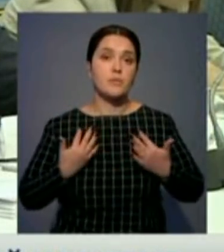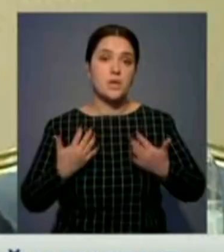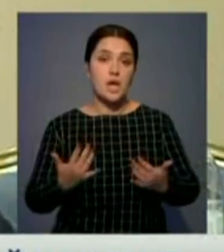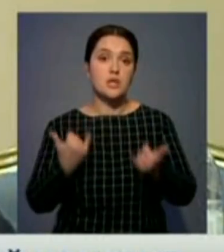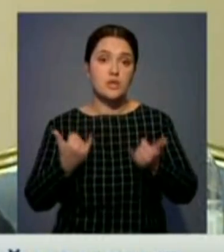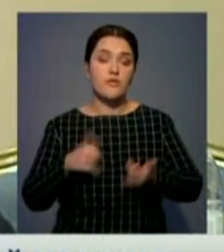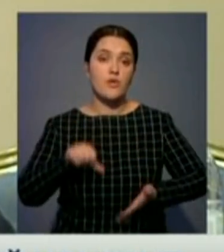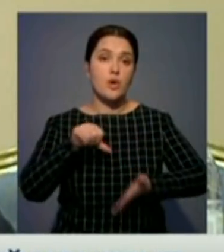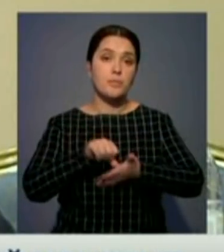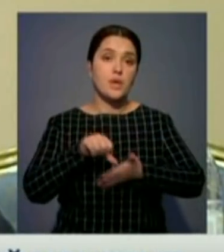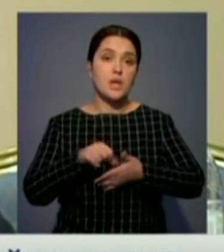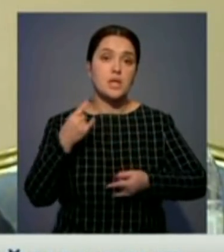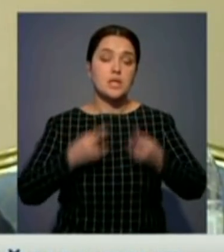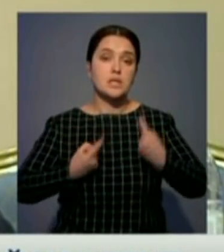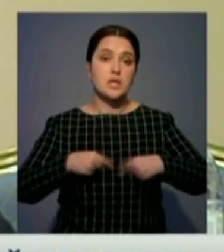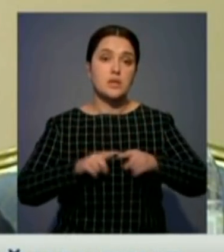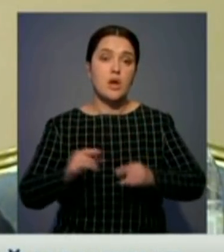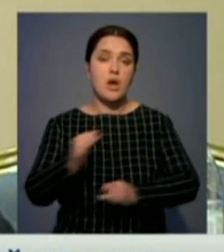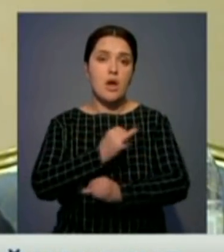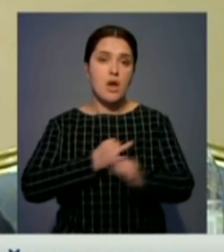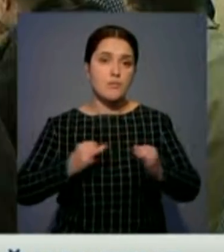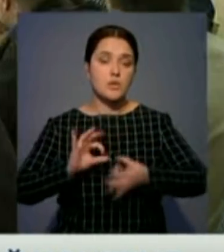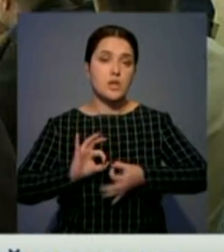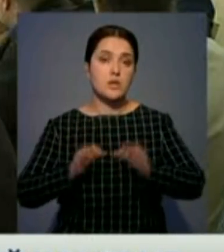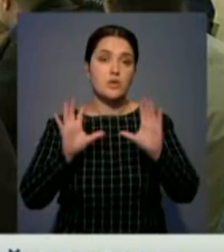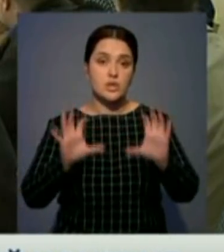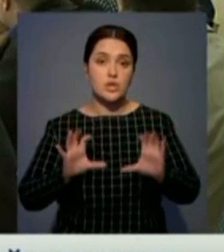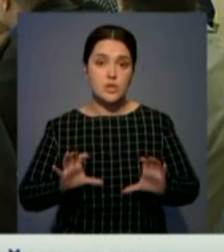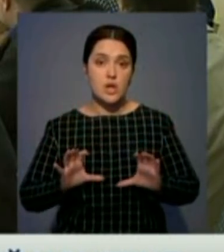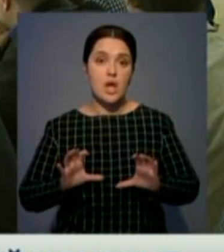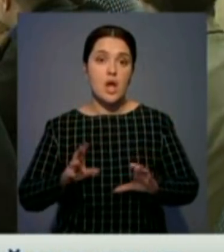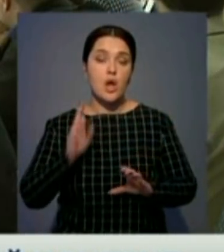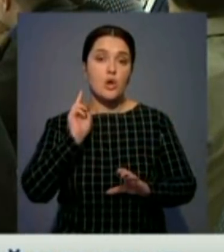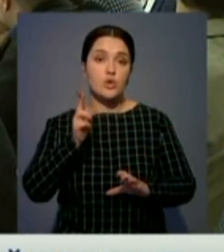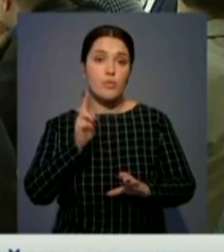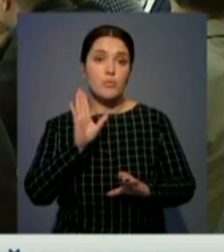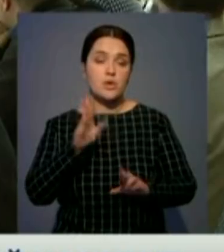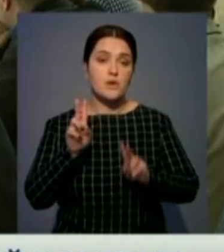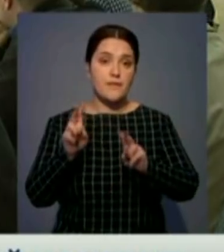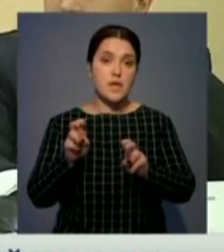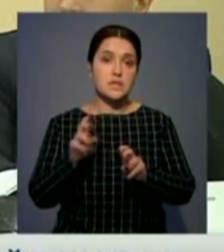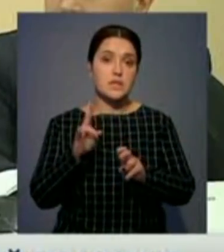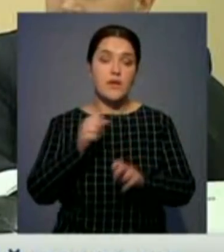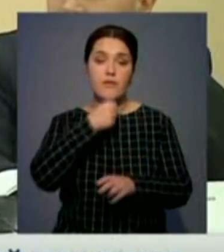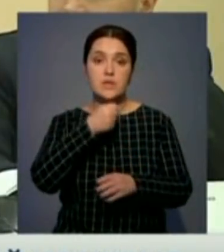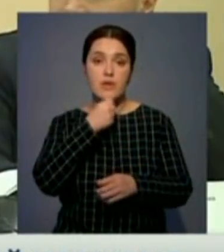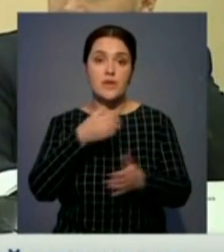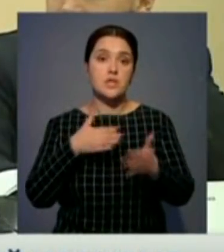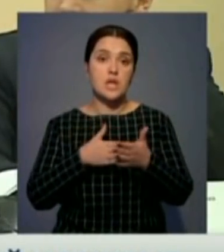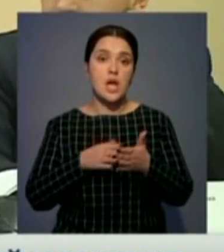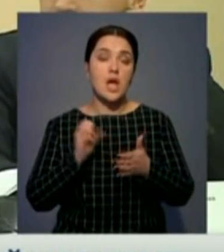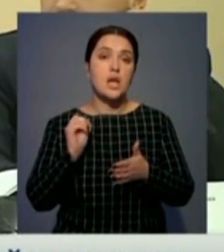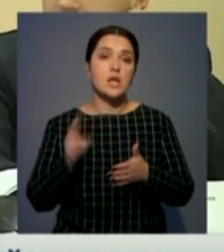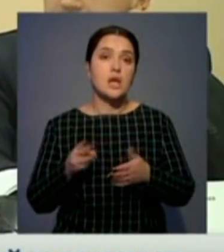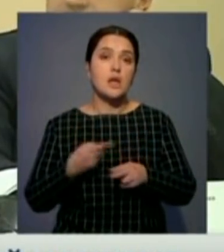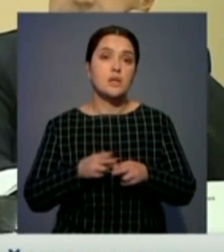новым требованиям. Сегодня представители телеиндустрии обсуждали нюансы закона, в частности, кто будет присваивать знаки возрастного